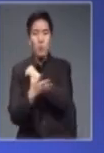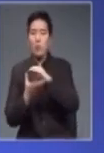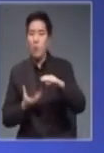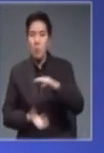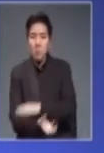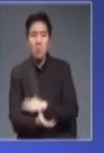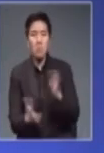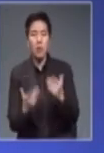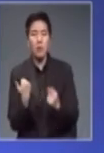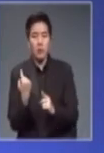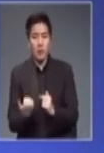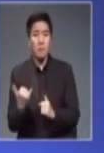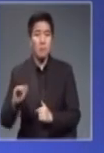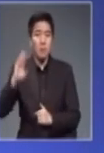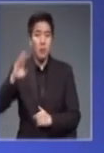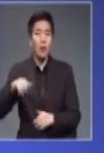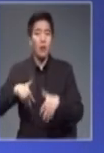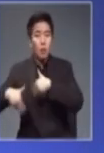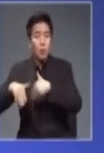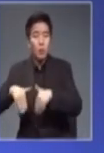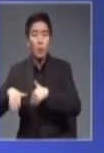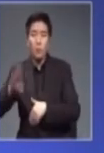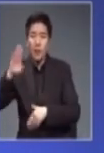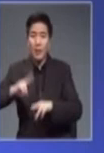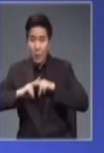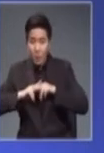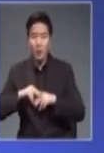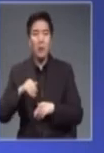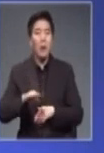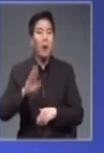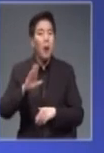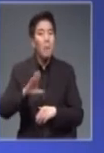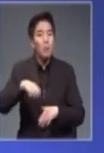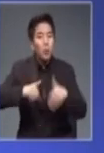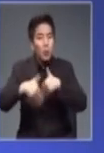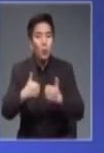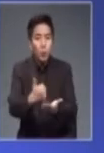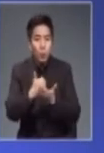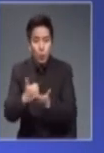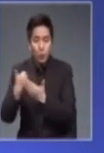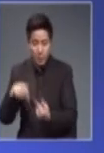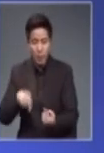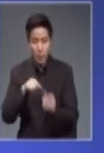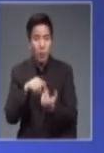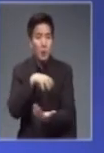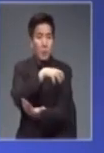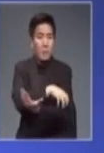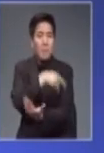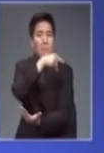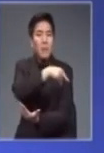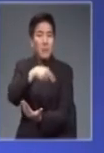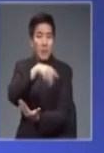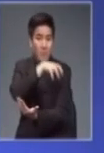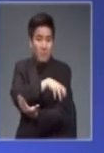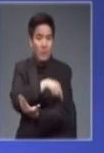หมือนเดิมนะครับอันนี้เป็นจุดอ่อนของประชาธิปไตยของประเทศไทยนะครับต่อเวลาที่ผ่านมาขอทุกคนไปไข้ควรด้วยรวมถึง